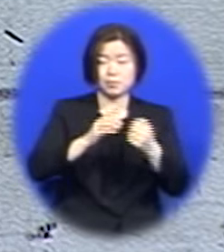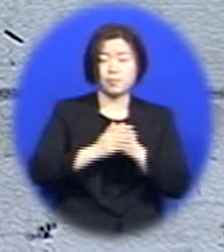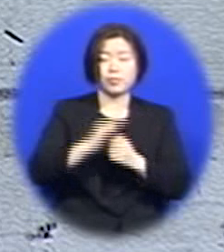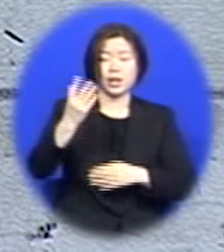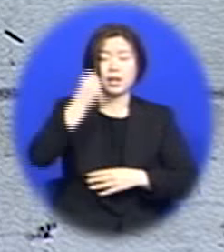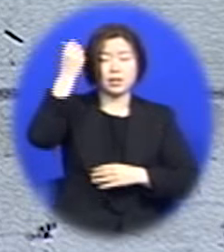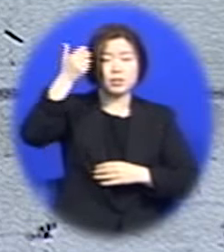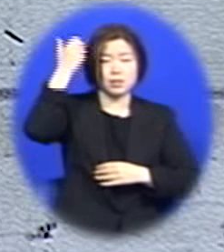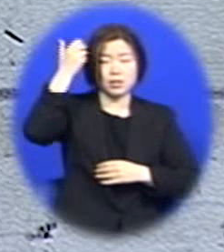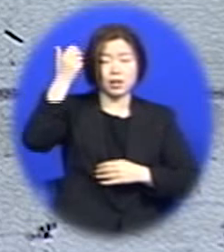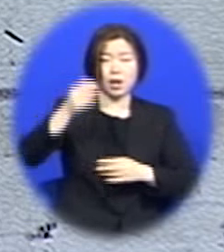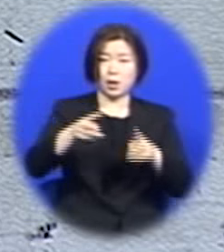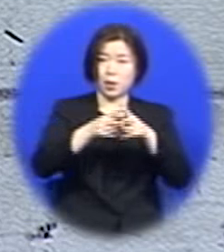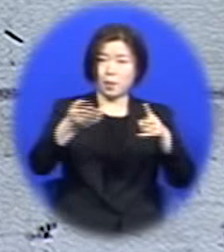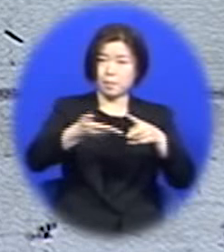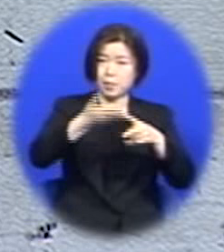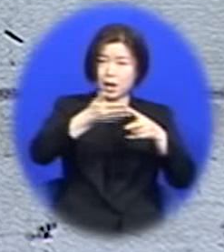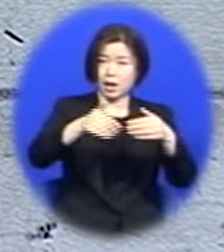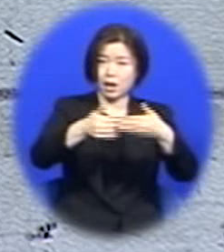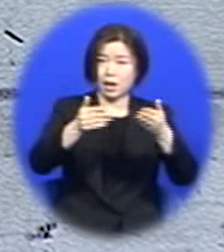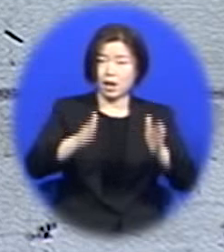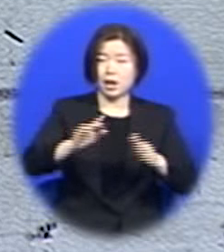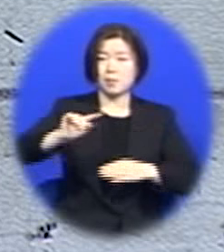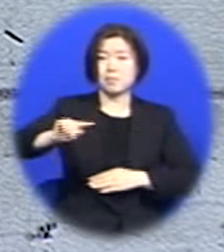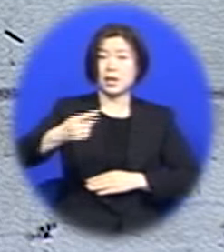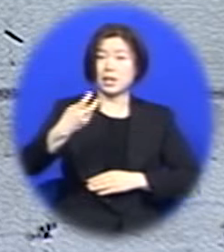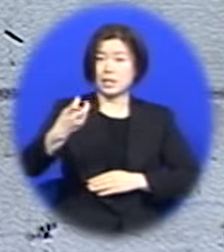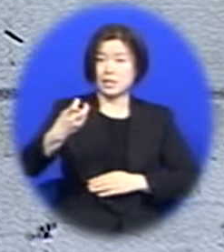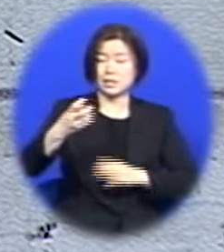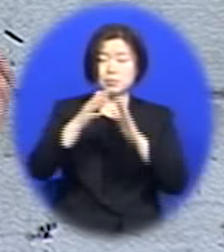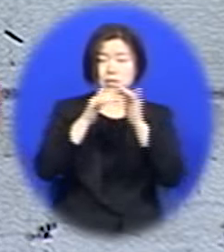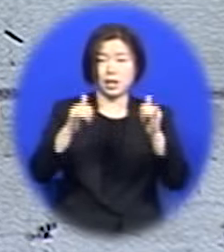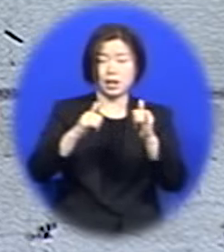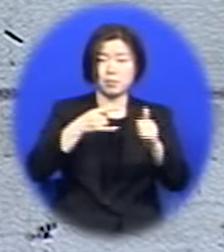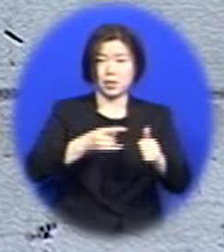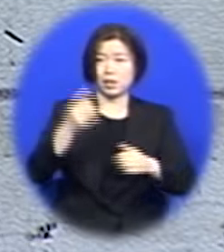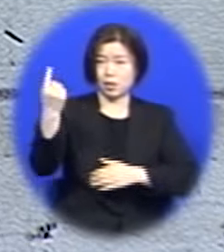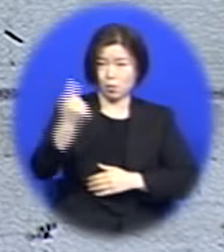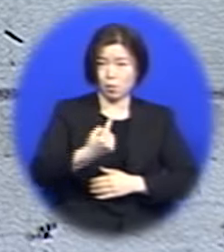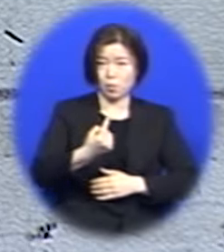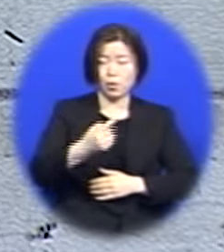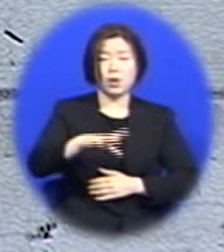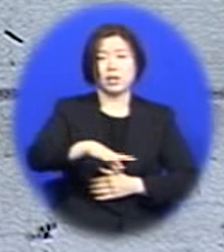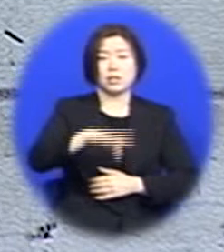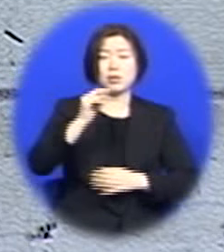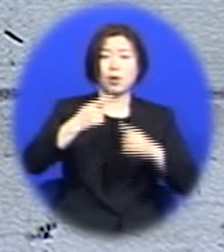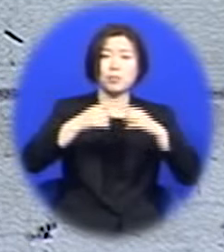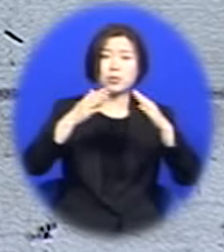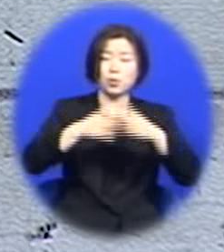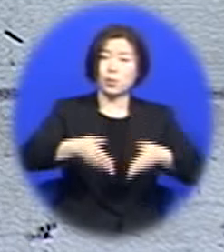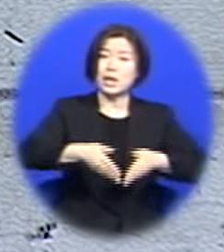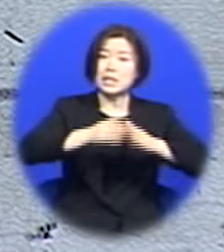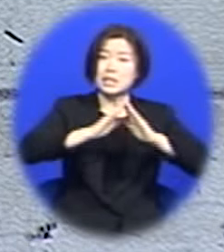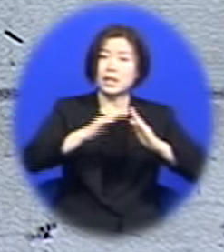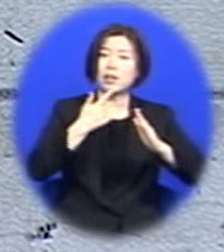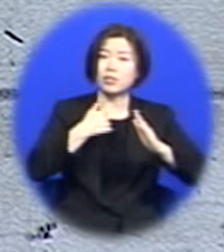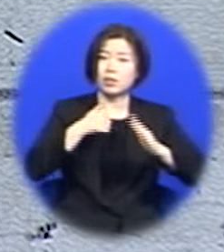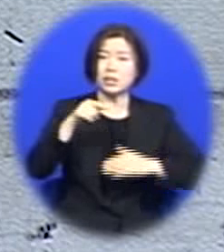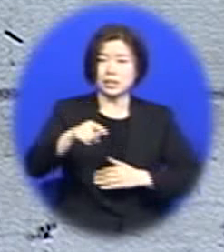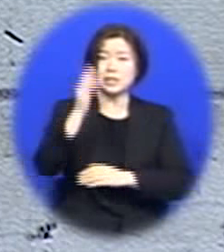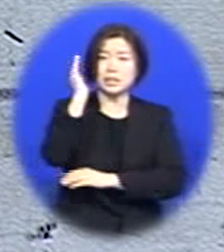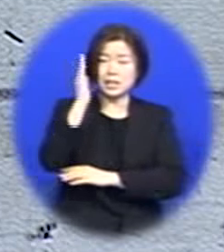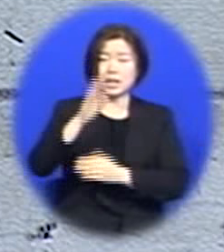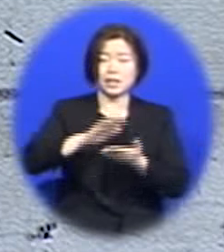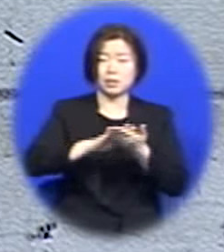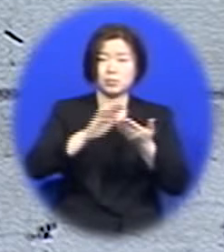성령께서 마가다락방에 있는 120문도에게 임하고 그리고 초대교회가 생겼던 그 이야기입니다.